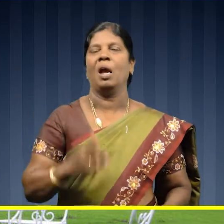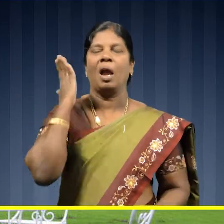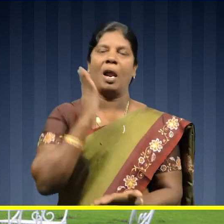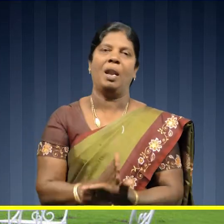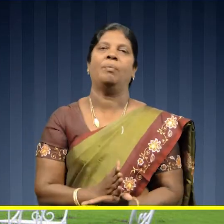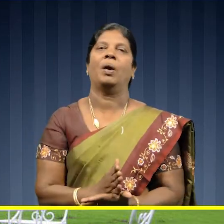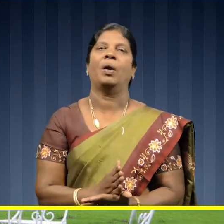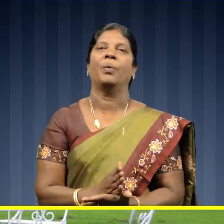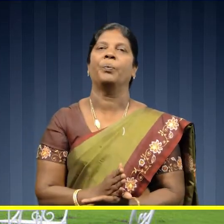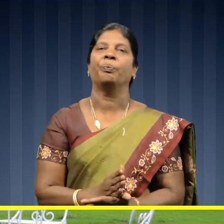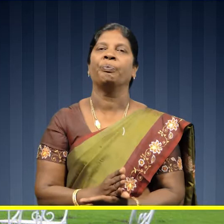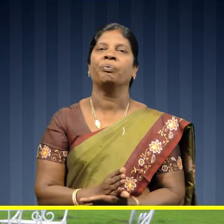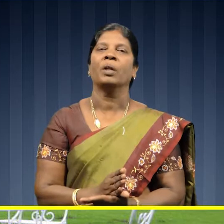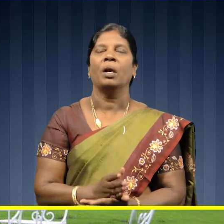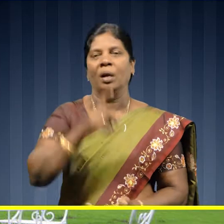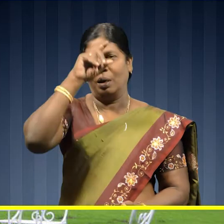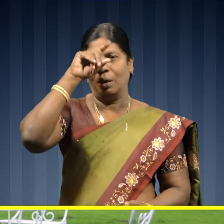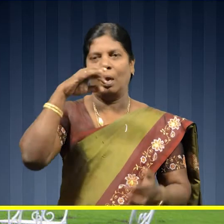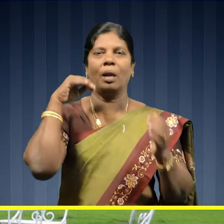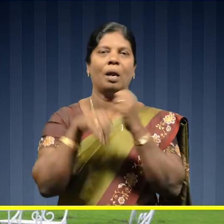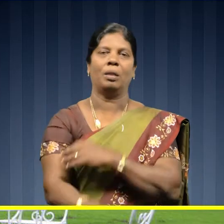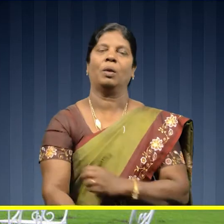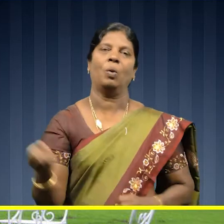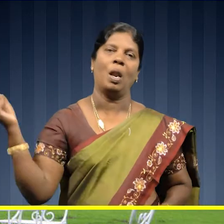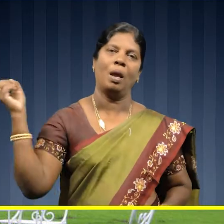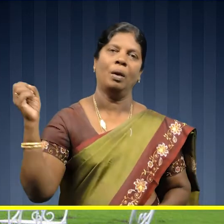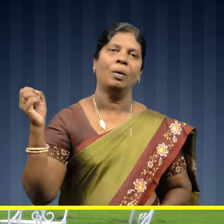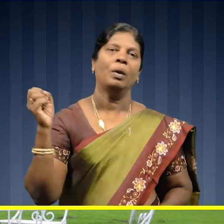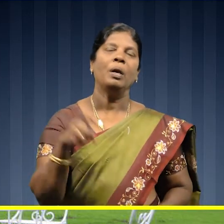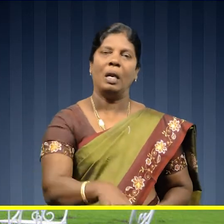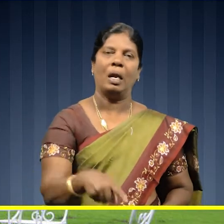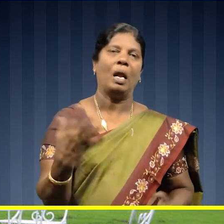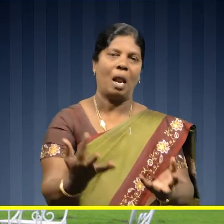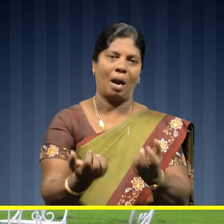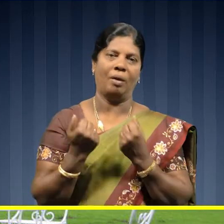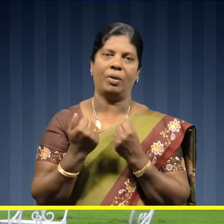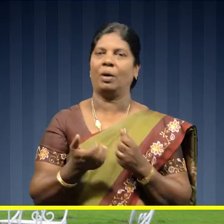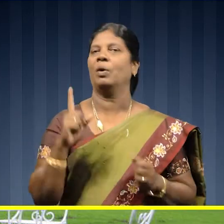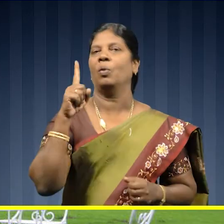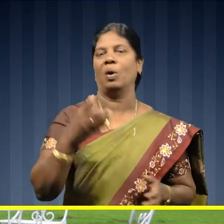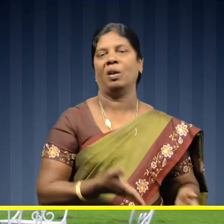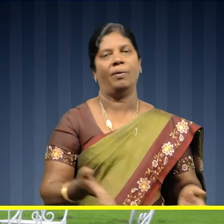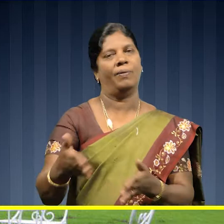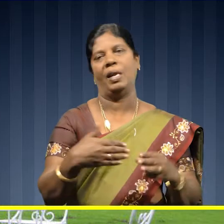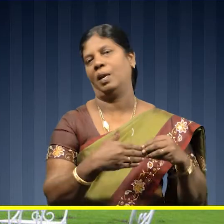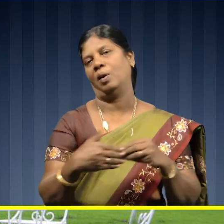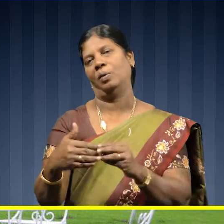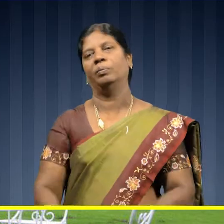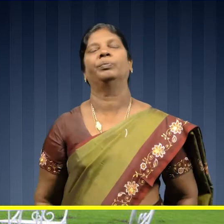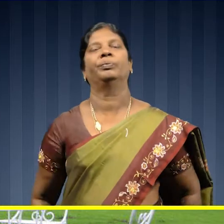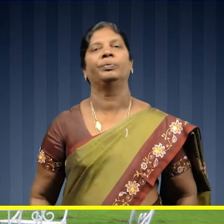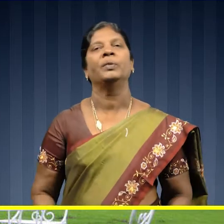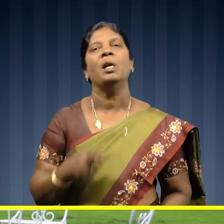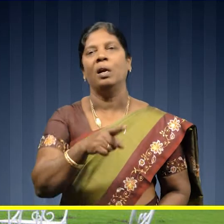வாழ்க்கையாய் இருக்கும்போது கண்டிப்பாக அது நரகம் என்கிற கோபாக்கினையை நீங்கள் அடைவதற்கு